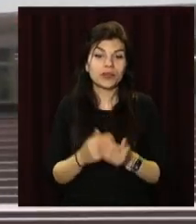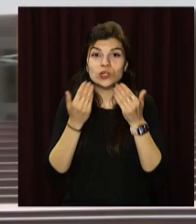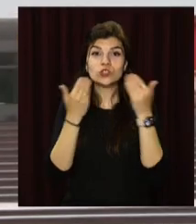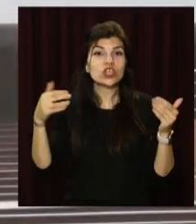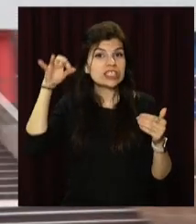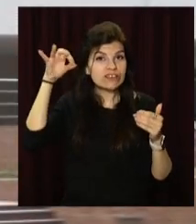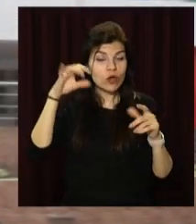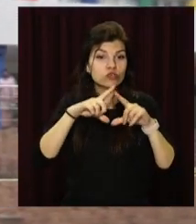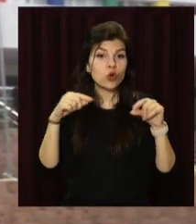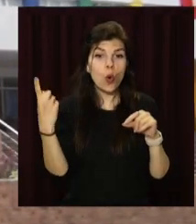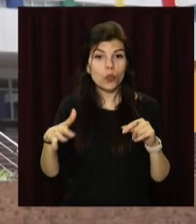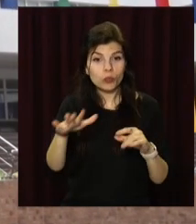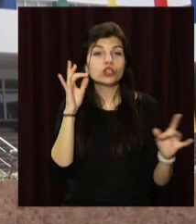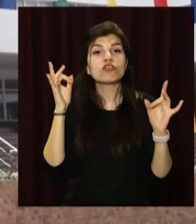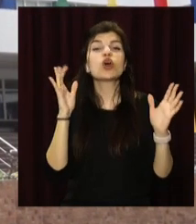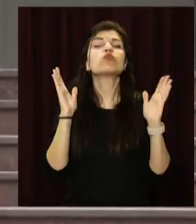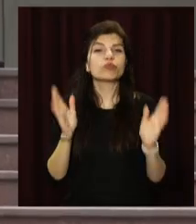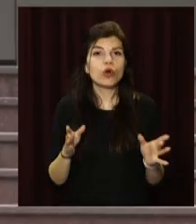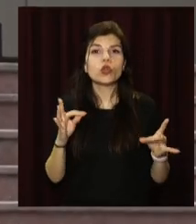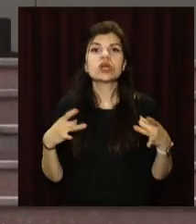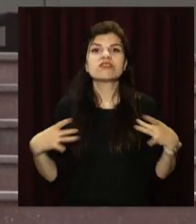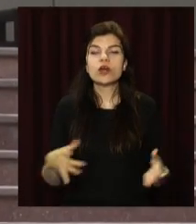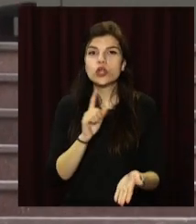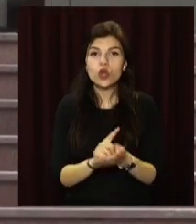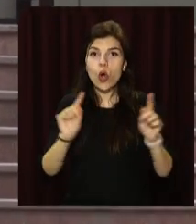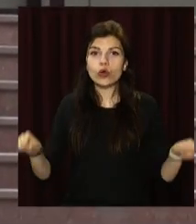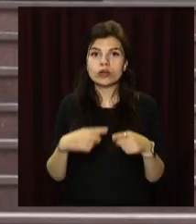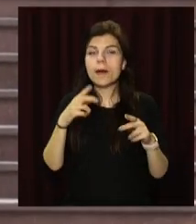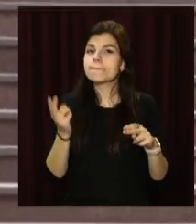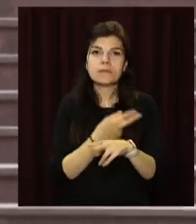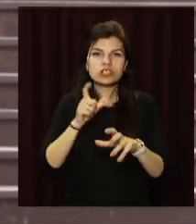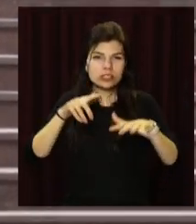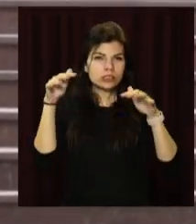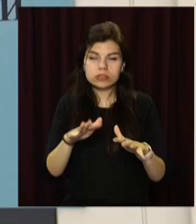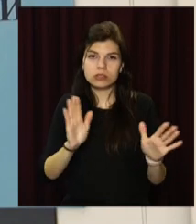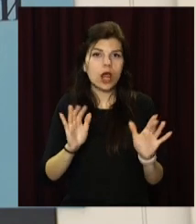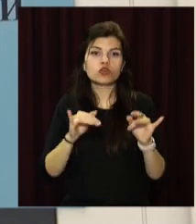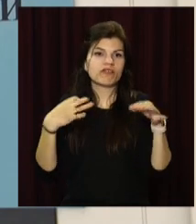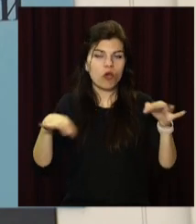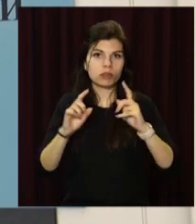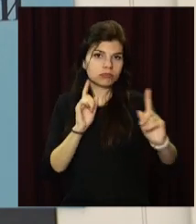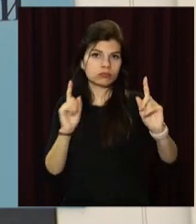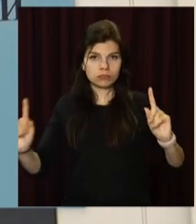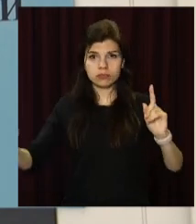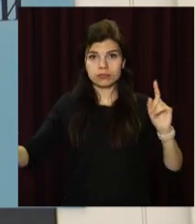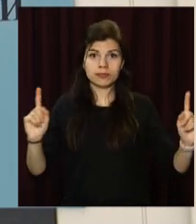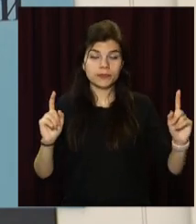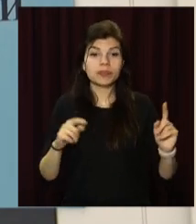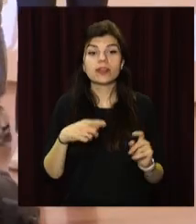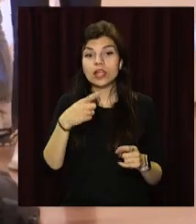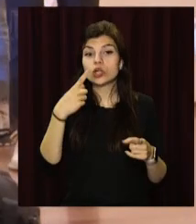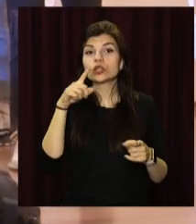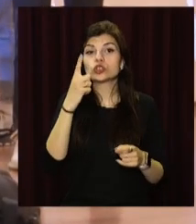Останні дзвоник у школах області пролунає, однак свято мають організовувати без скупчення людей та з дотриманням соціальної дистанції. У НВК